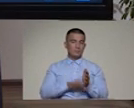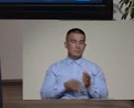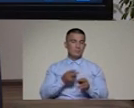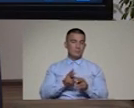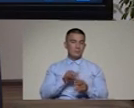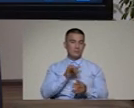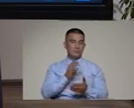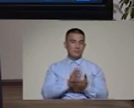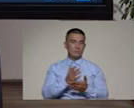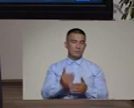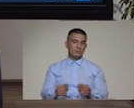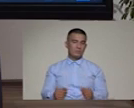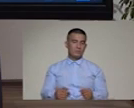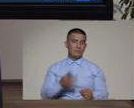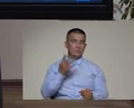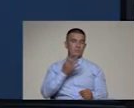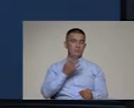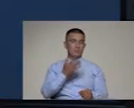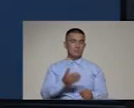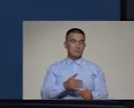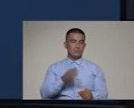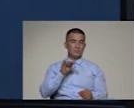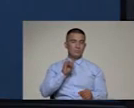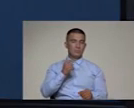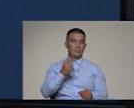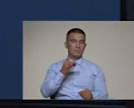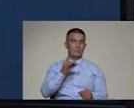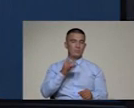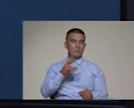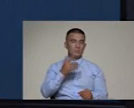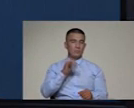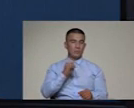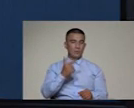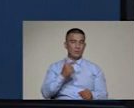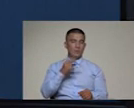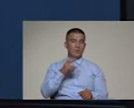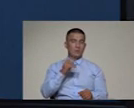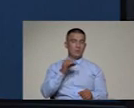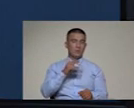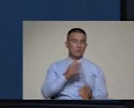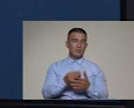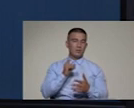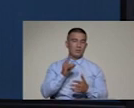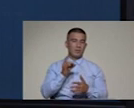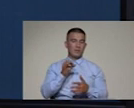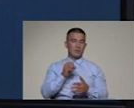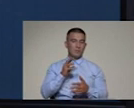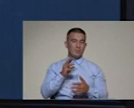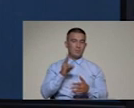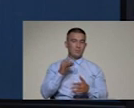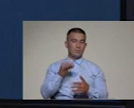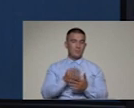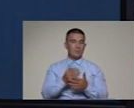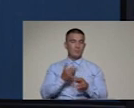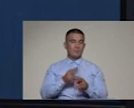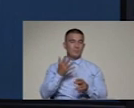mavjud. 4-chi guruhda uglerod hamda kremniy metalmasi joylashgan. 5-chi